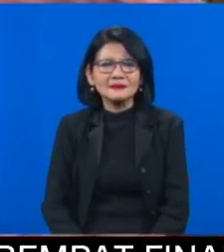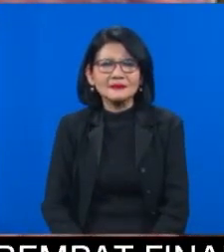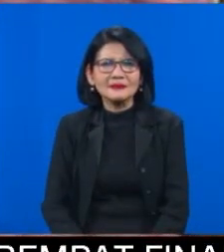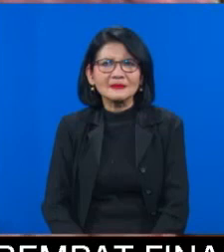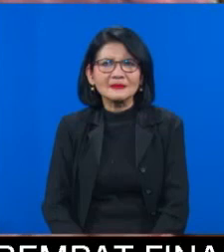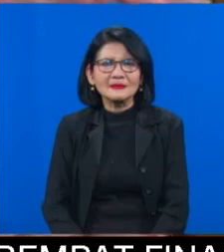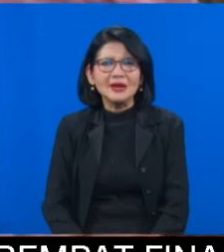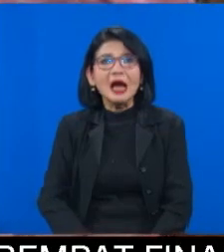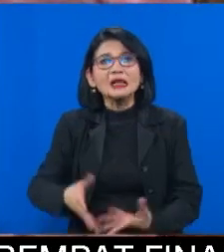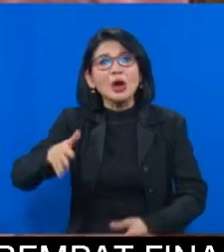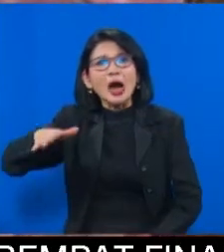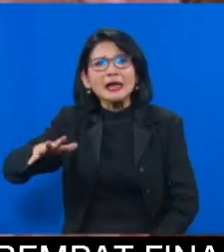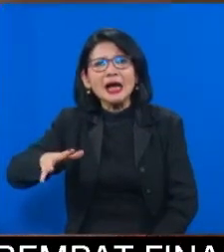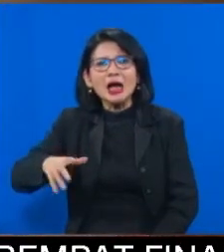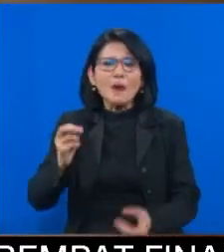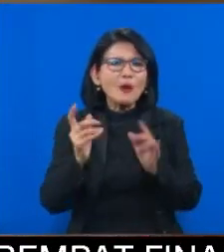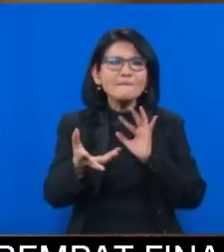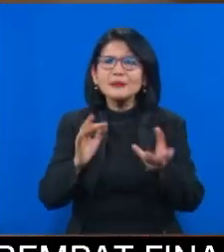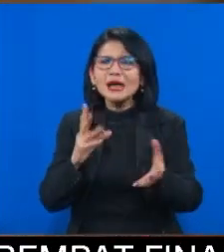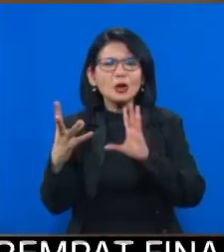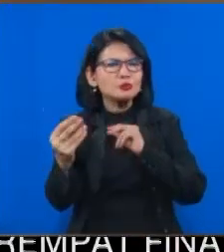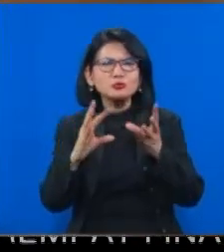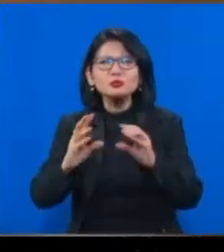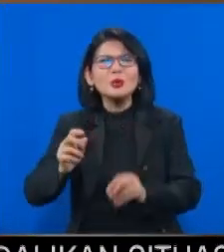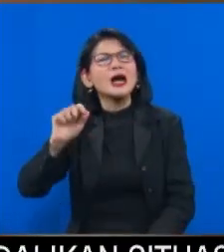dia itu sulit bergaul misalnya. Itu kan juga